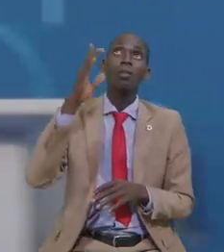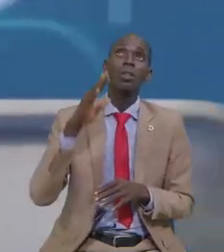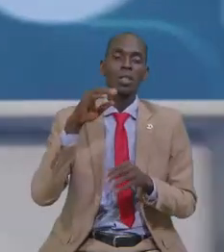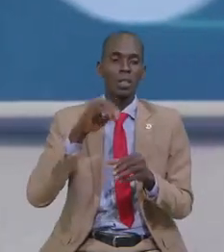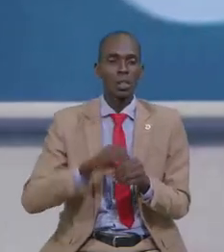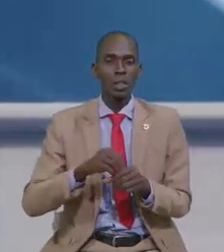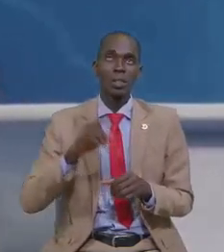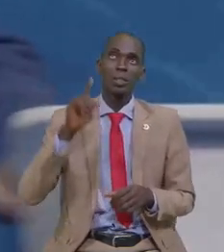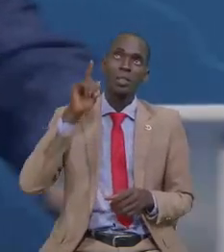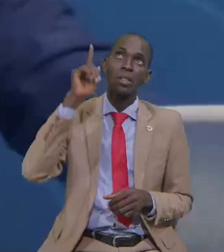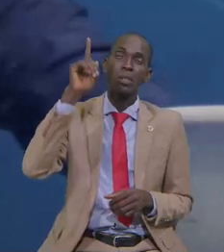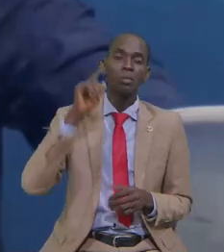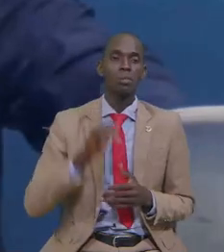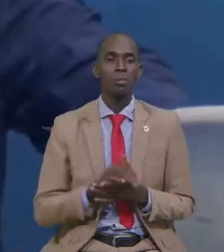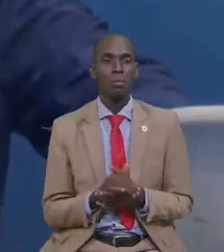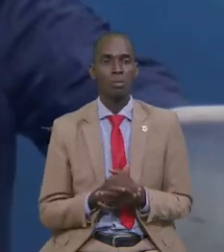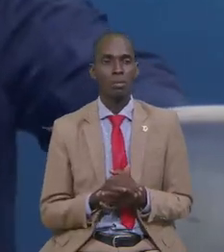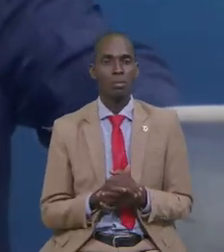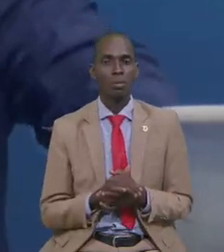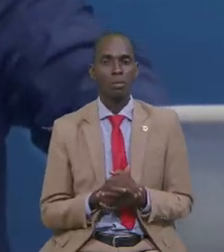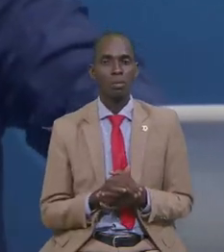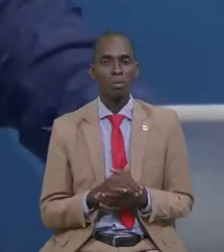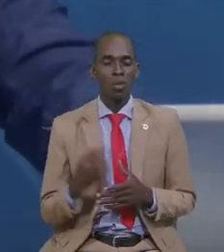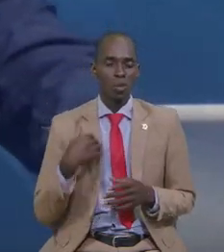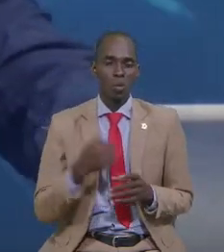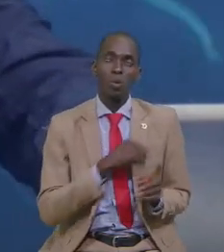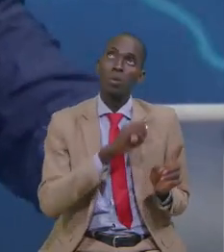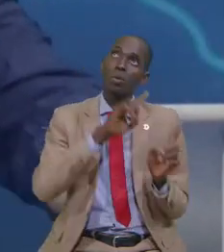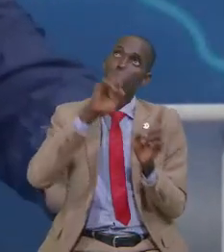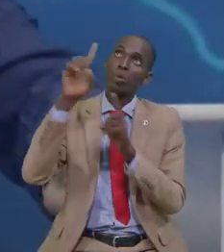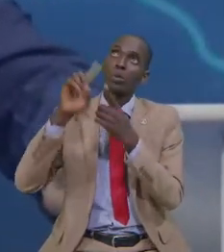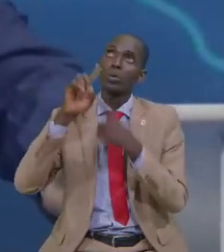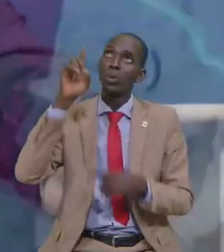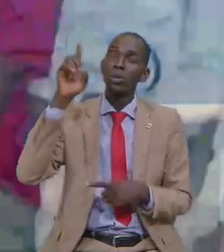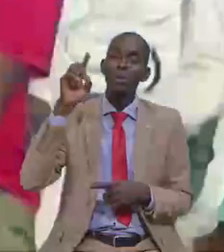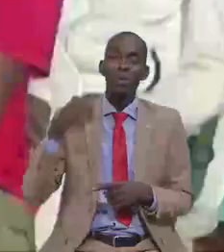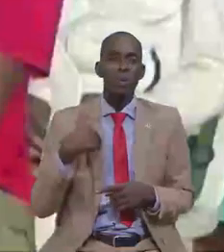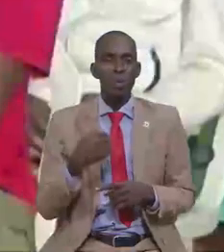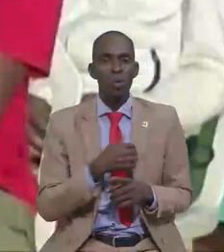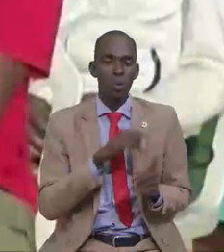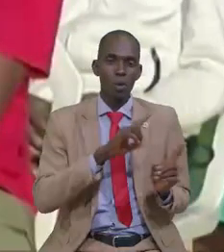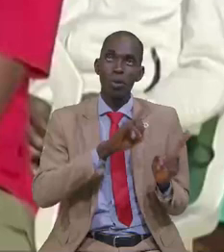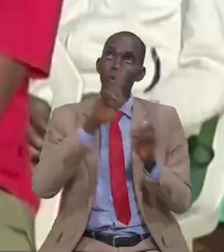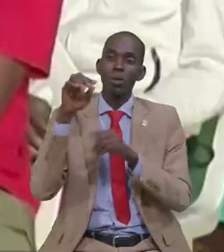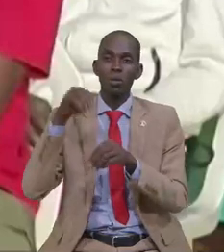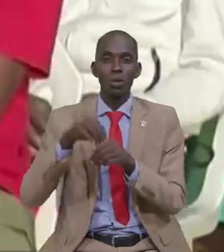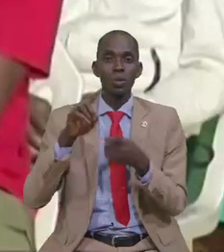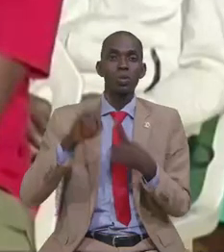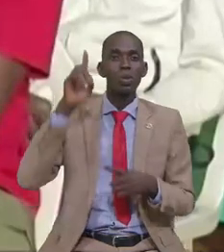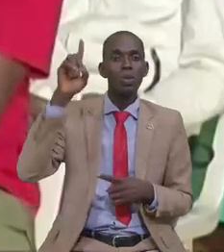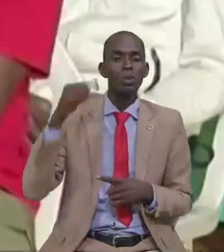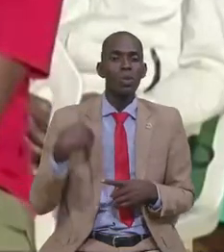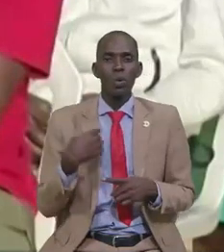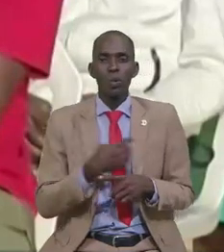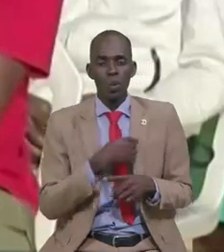il a fait devenir péché pour nous, afin que nous devenions en lui justice de Dieu. Nous venons à lui, nous venons à